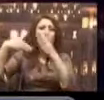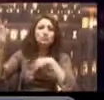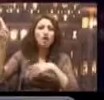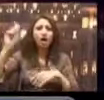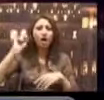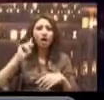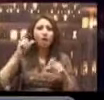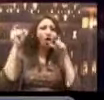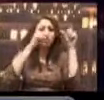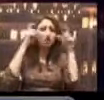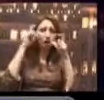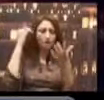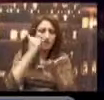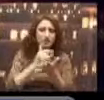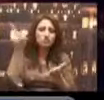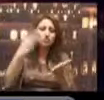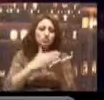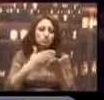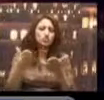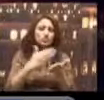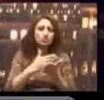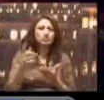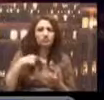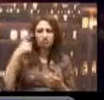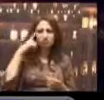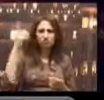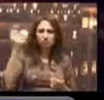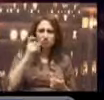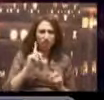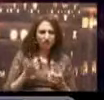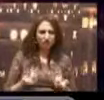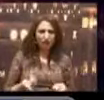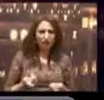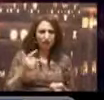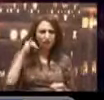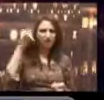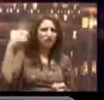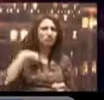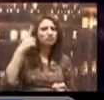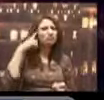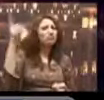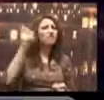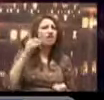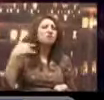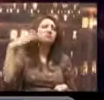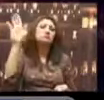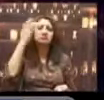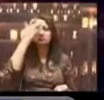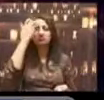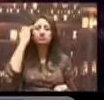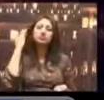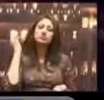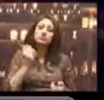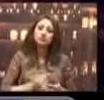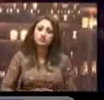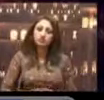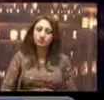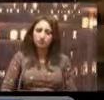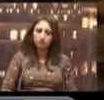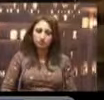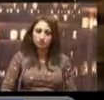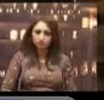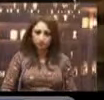جدا ومش مفهومه ورساله كانت موجهه وبس. انما انا